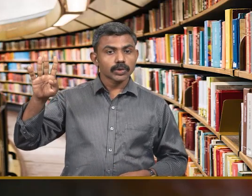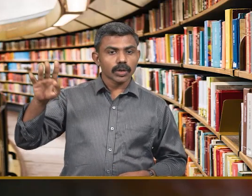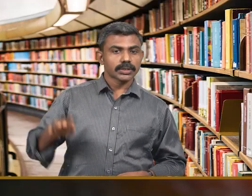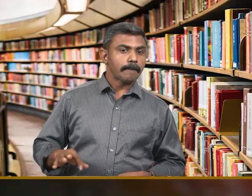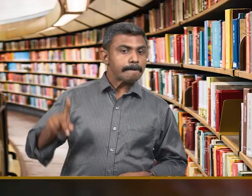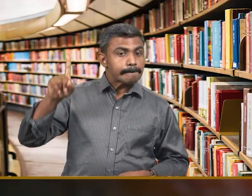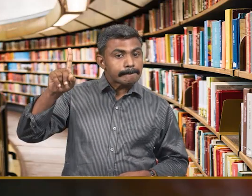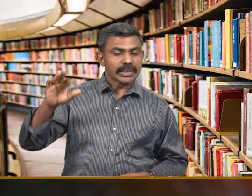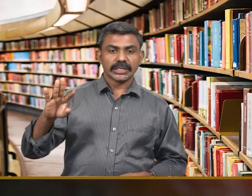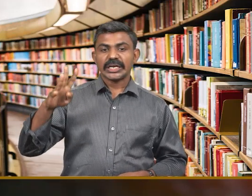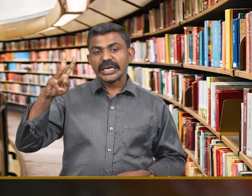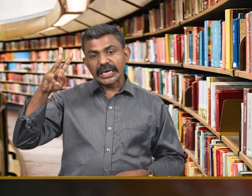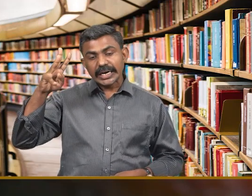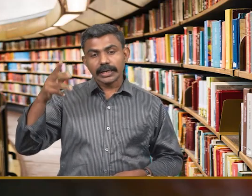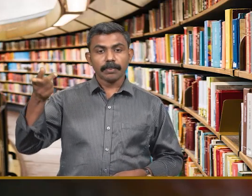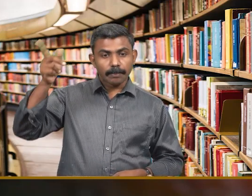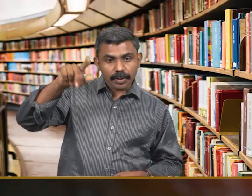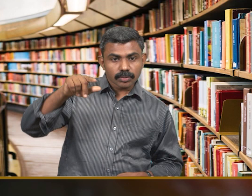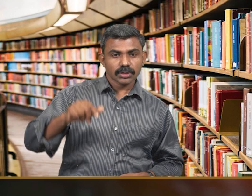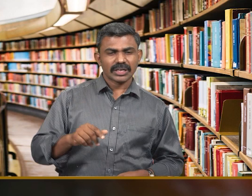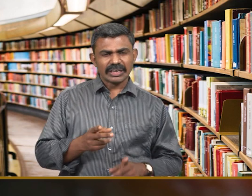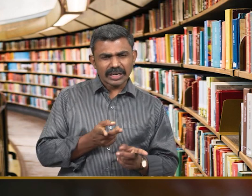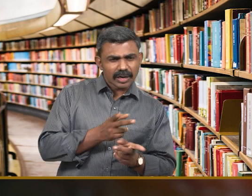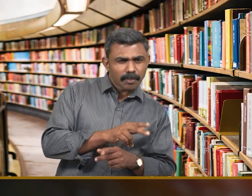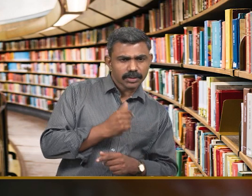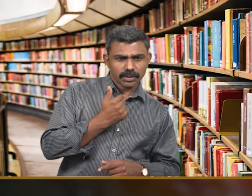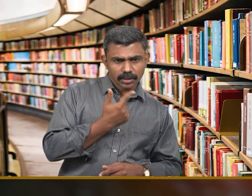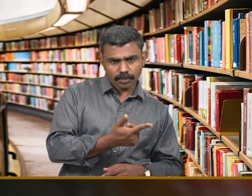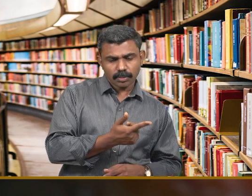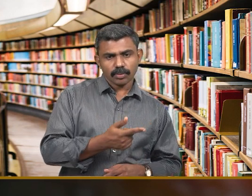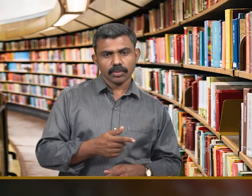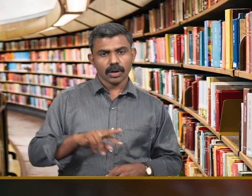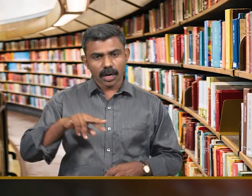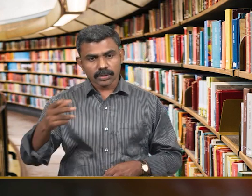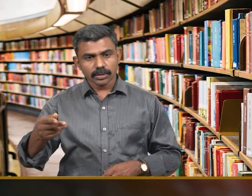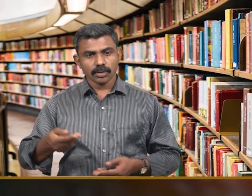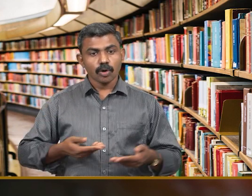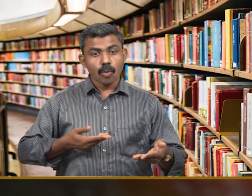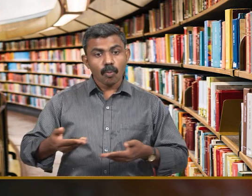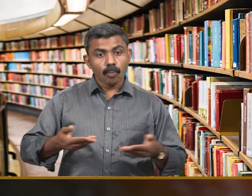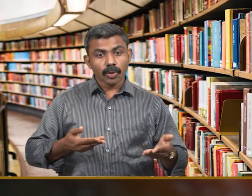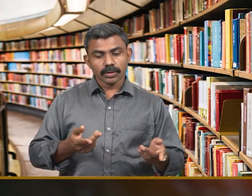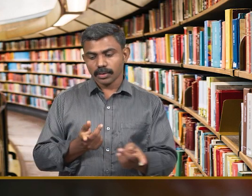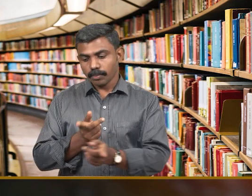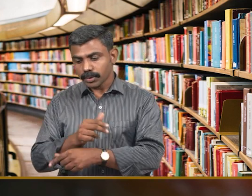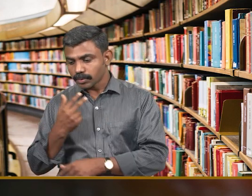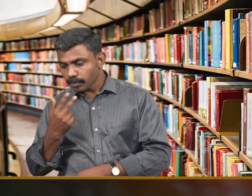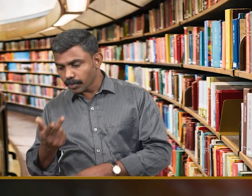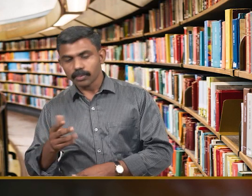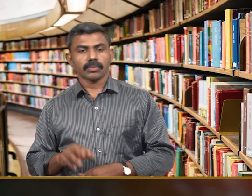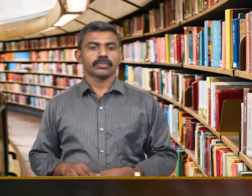பிறகு உலகில் நடந்த அரசியல் மாற்றங்கள் என்னென்ன, குறிப்பாக பொருளாதார ரீதியாக எந்த மாதிரியான மாற்றங்கள்